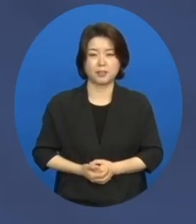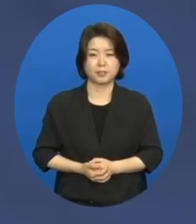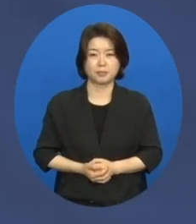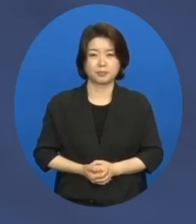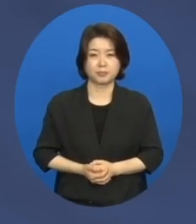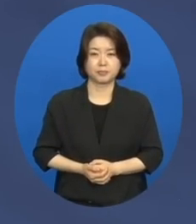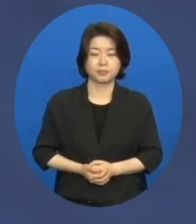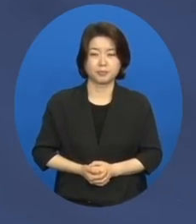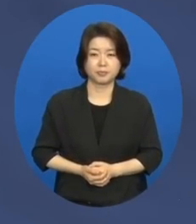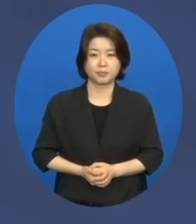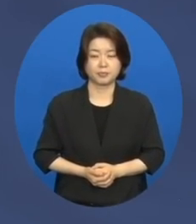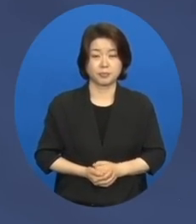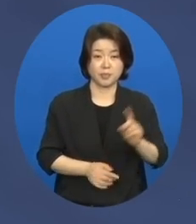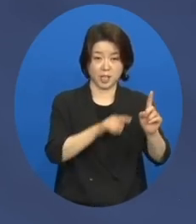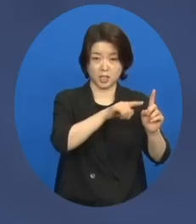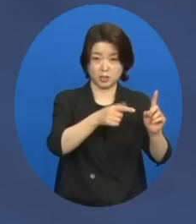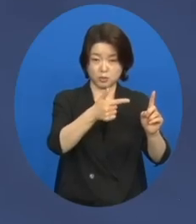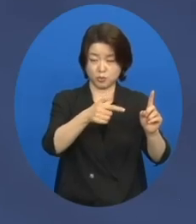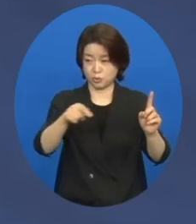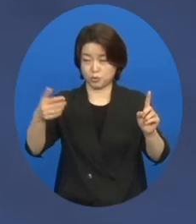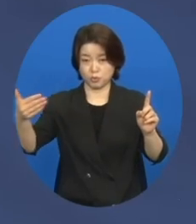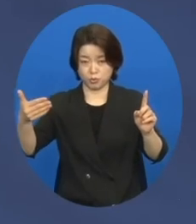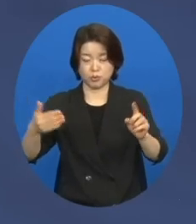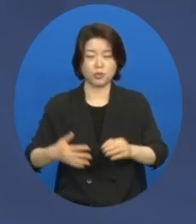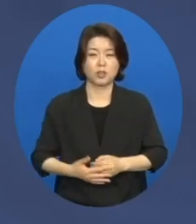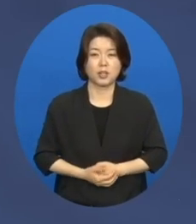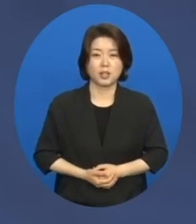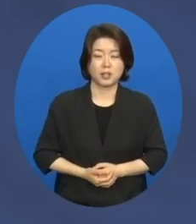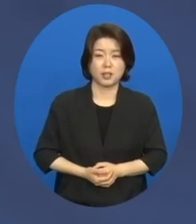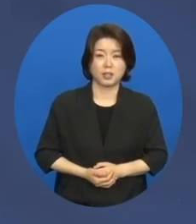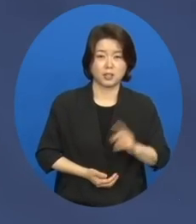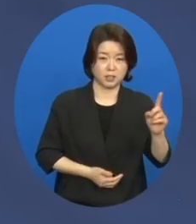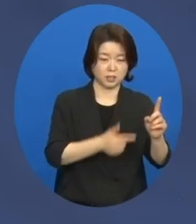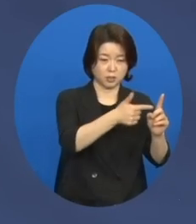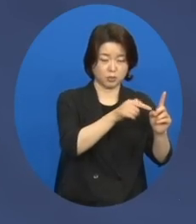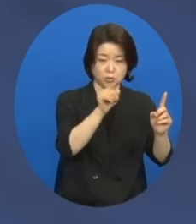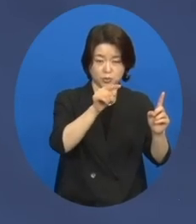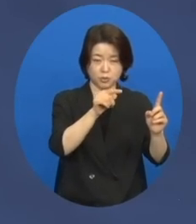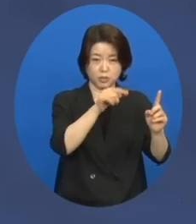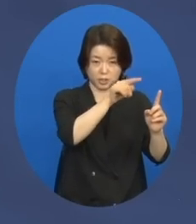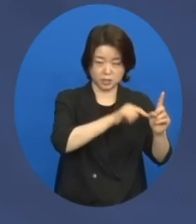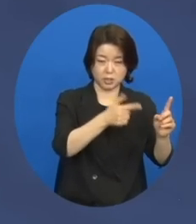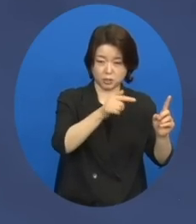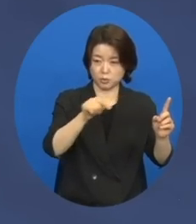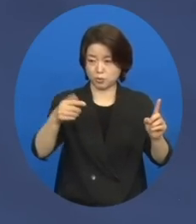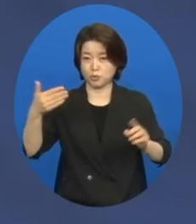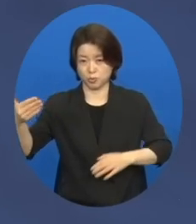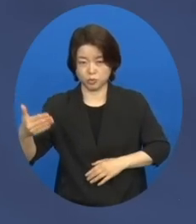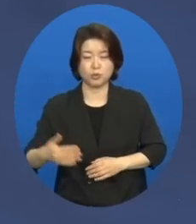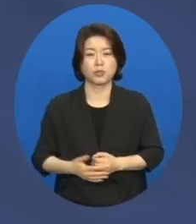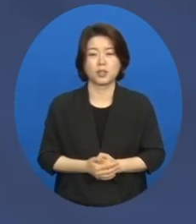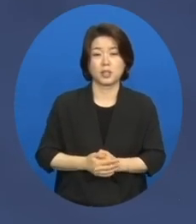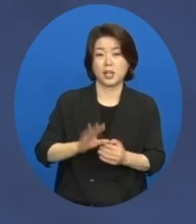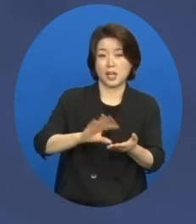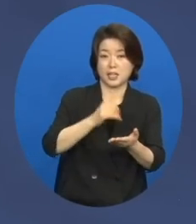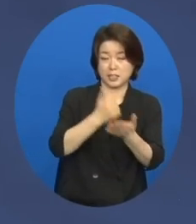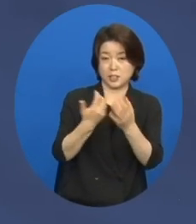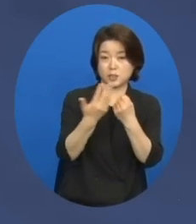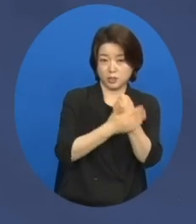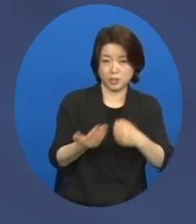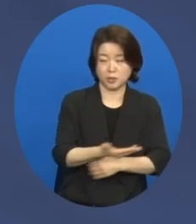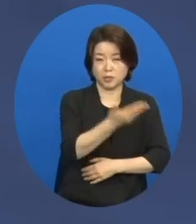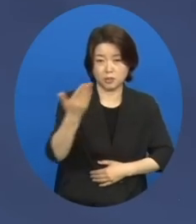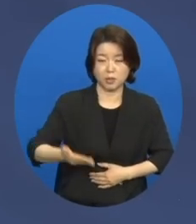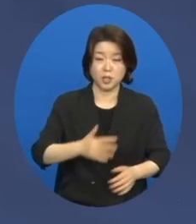6절부터 9절까지를 한번 보겠습니다. 1장 6절부터 시작. 그리스도의 은혜로